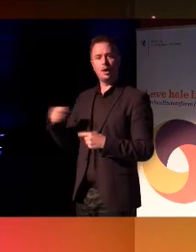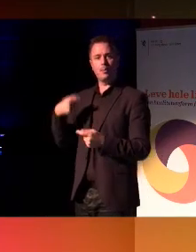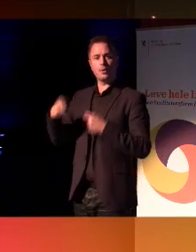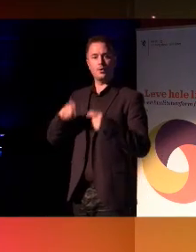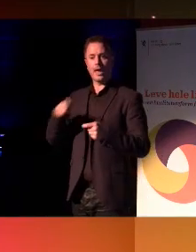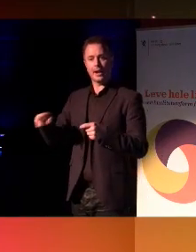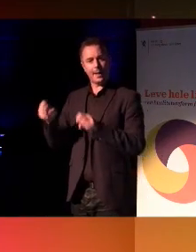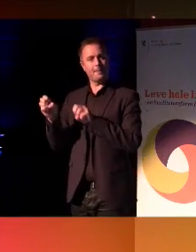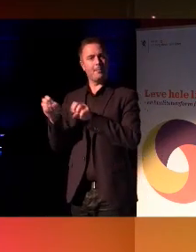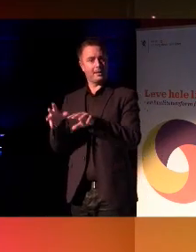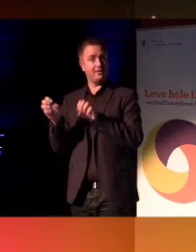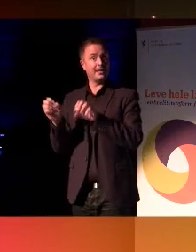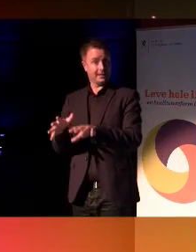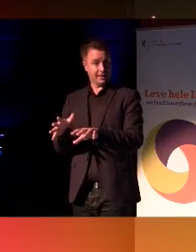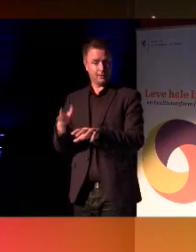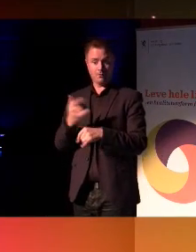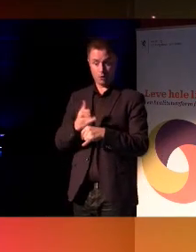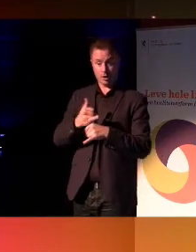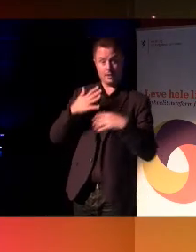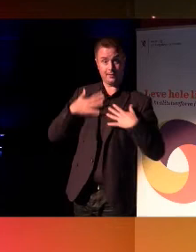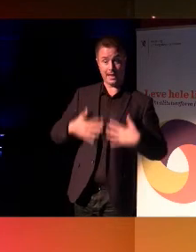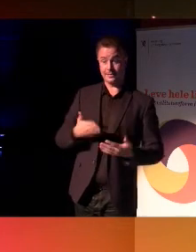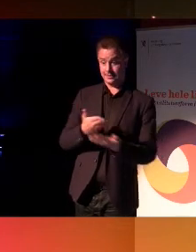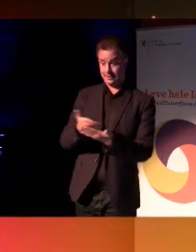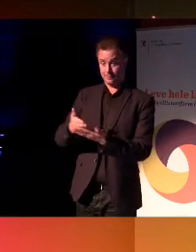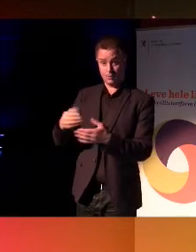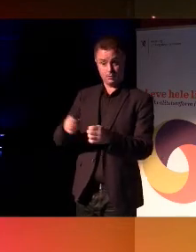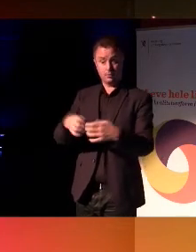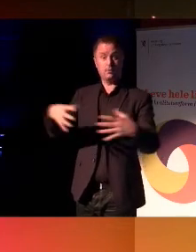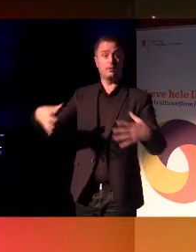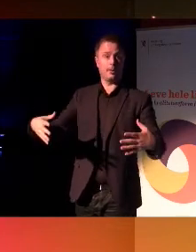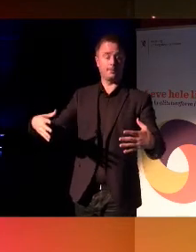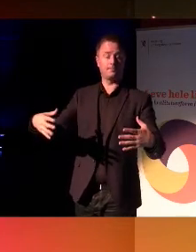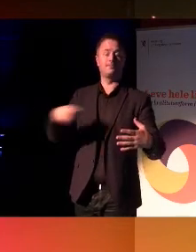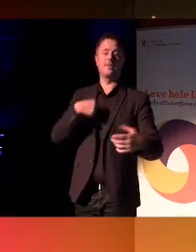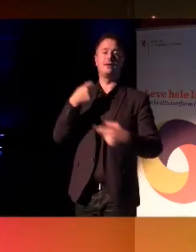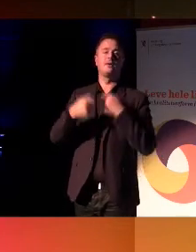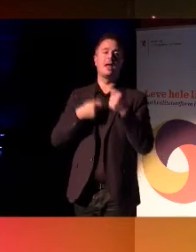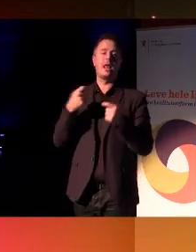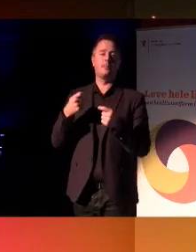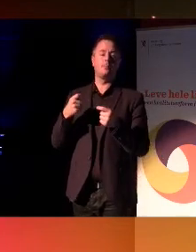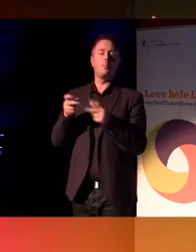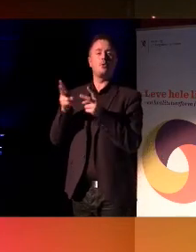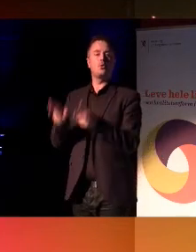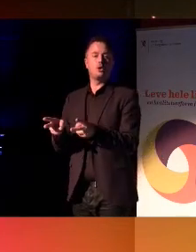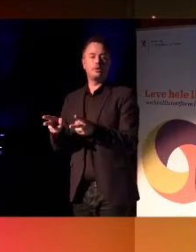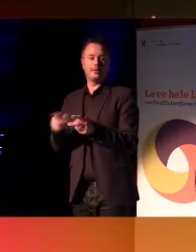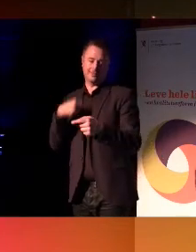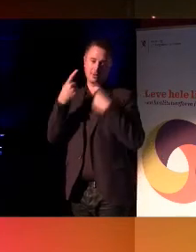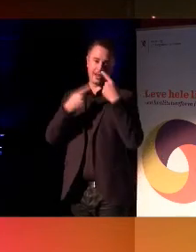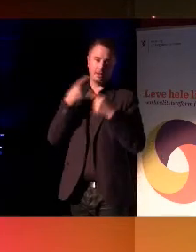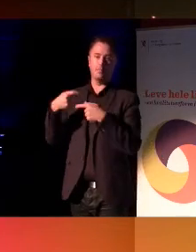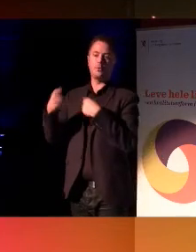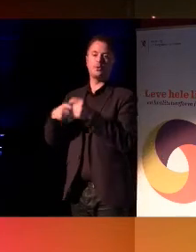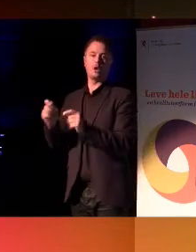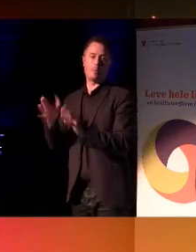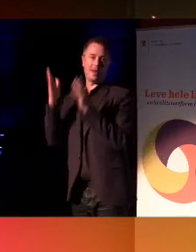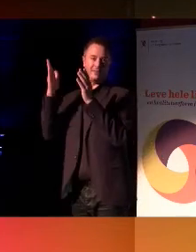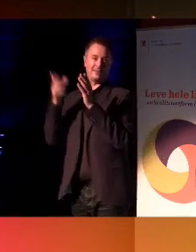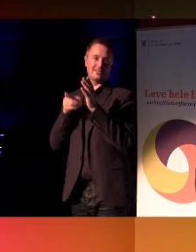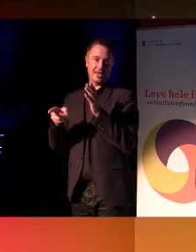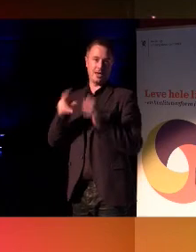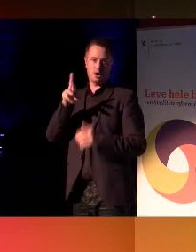Den brukeropplevelsen, og det jeg skal fortelle om, fra Roskilde sykehjem I Kristiansund. Der, du ser igjen, ja.